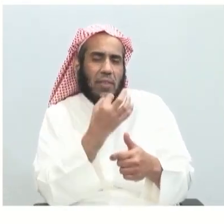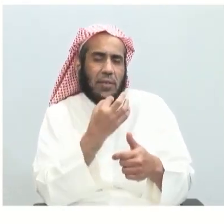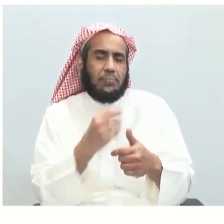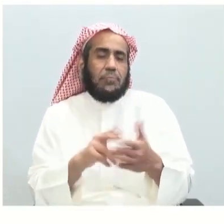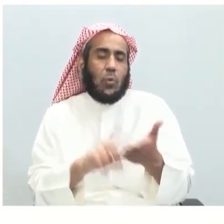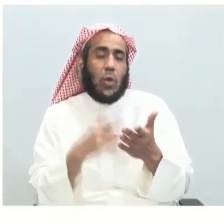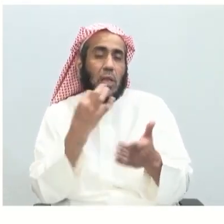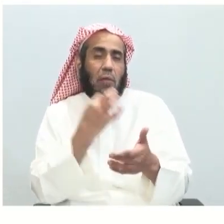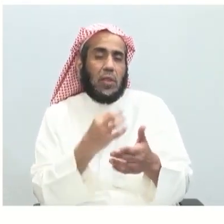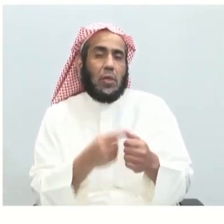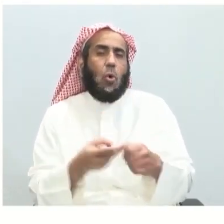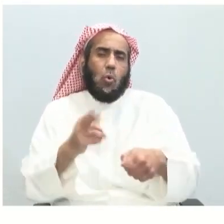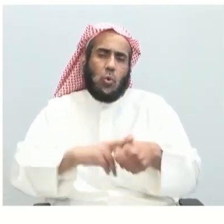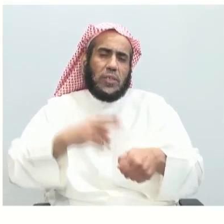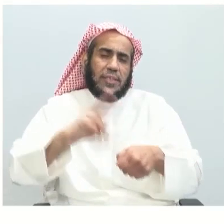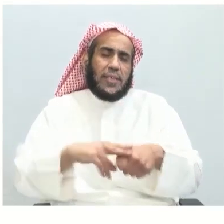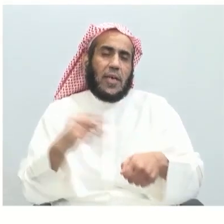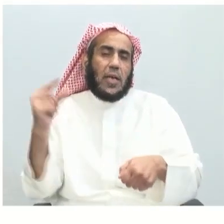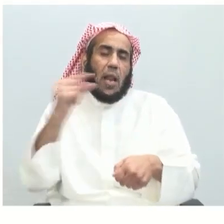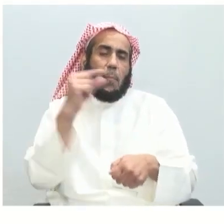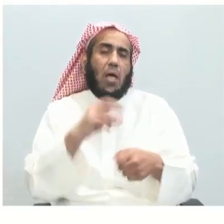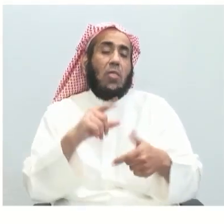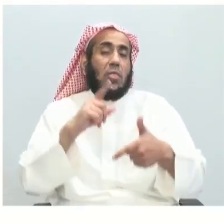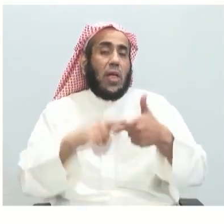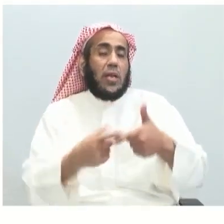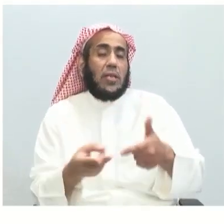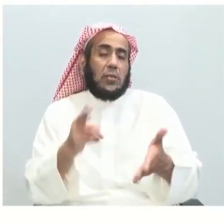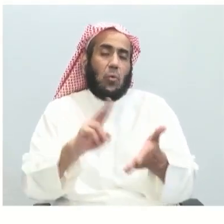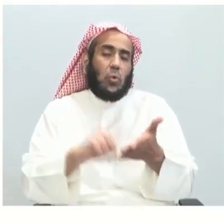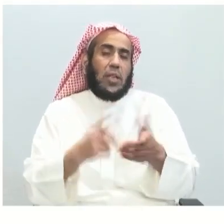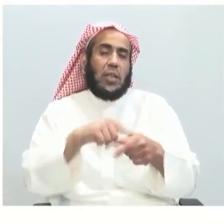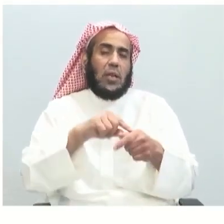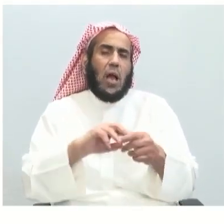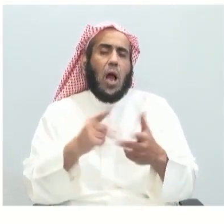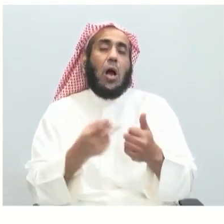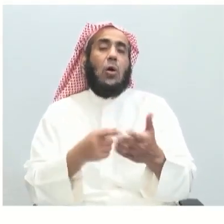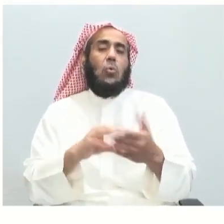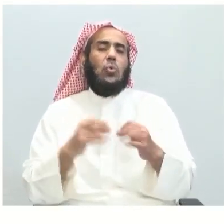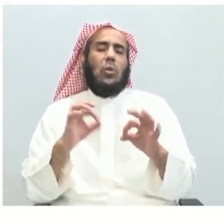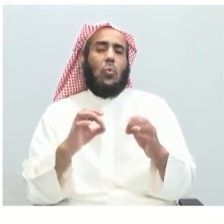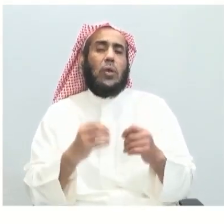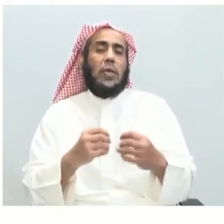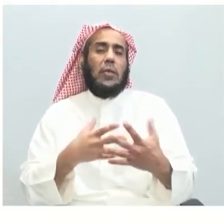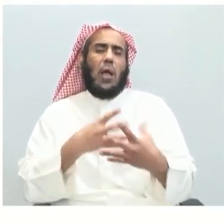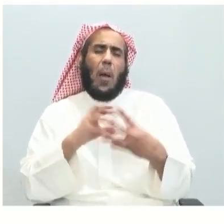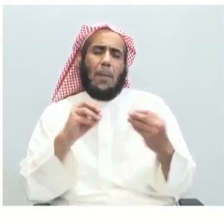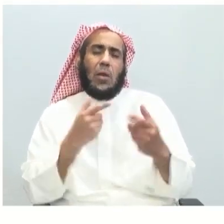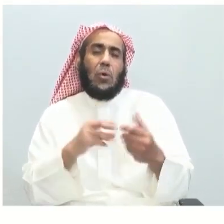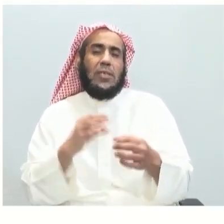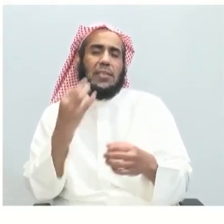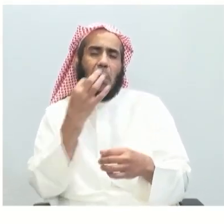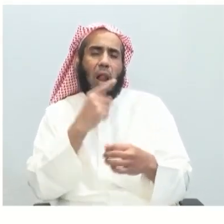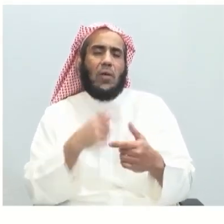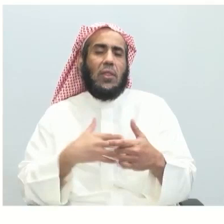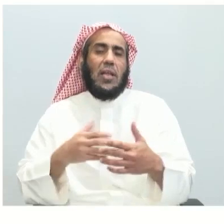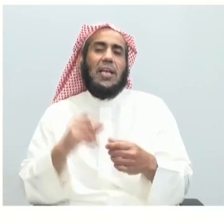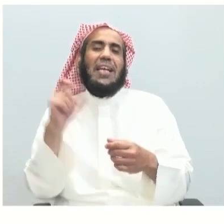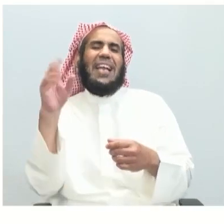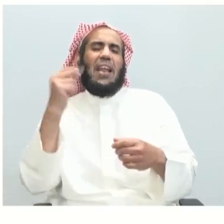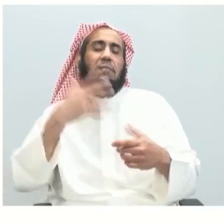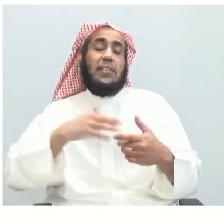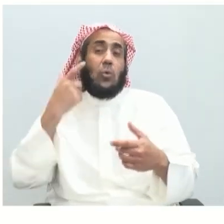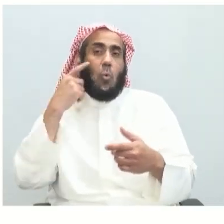وتوكيد لفظي هنا تكرار الكلمه فتكون كلمه ثانيه توكيد الكلمه الاولى او توكيد معنويه وهو استخدام احد الالفاظ التاليه نفس